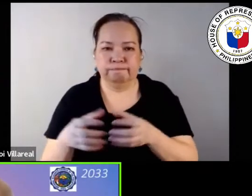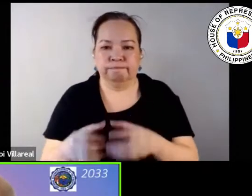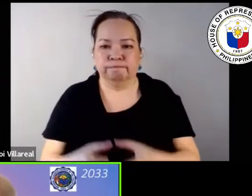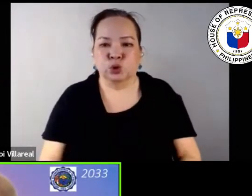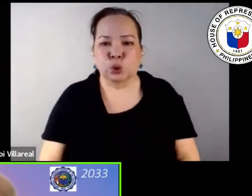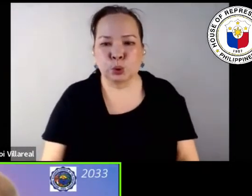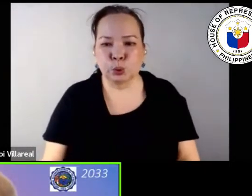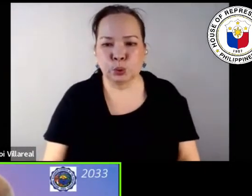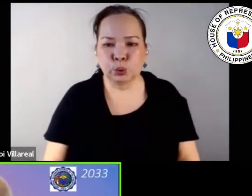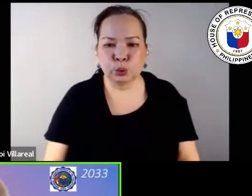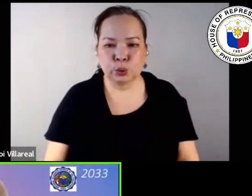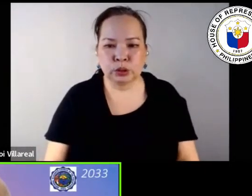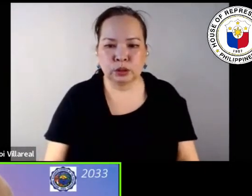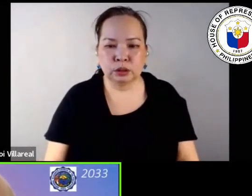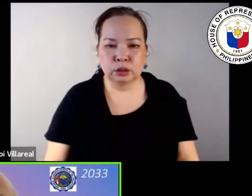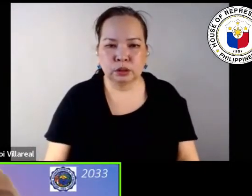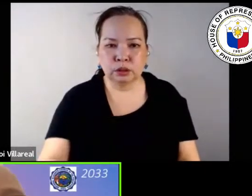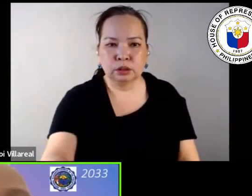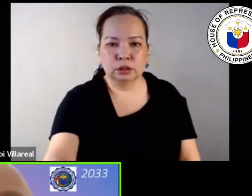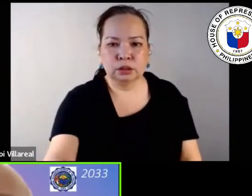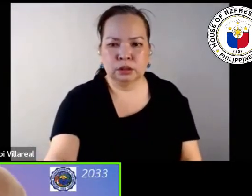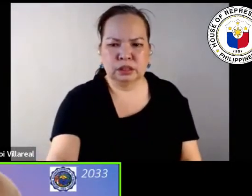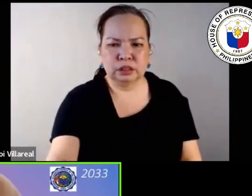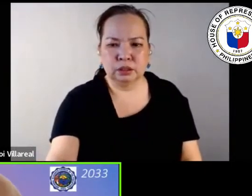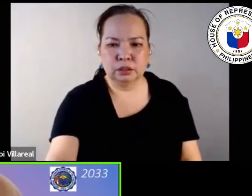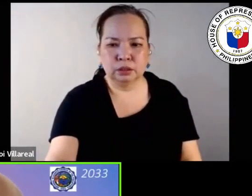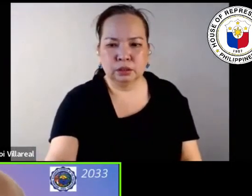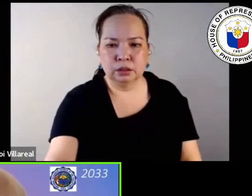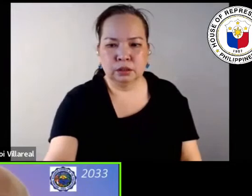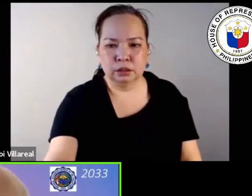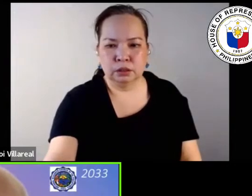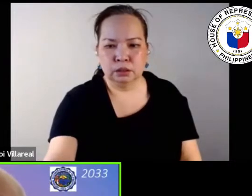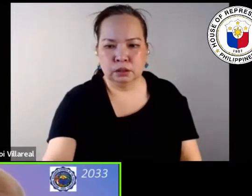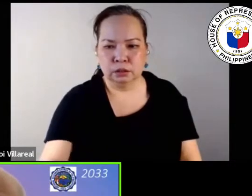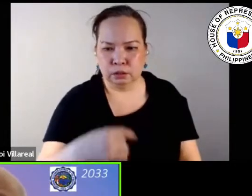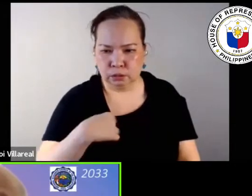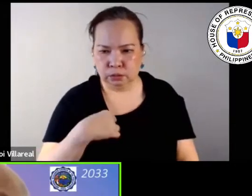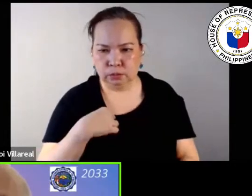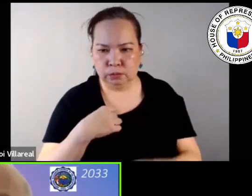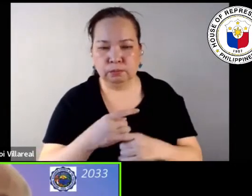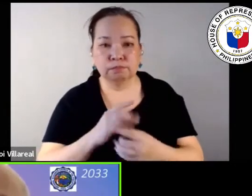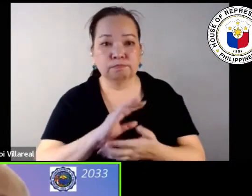Ako po ay isa dun sa mga natuwa